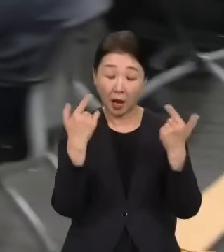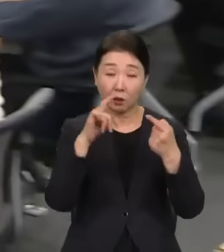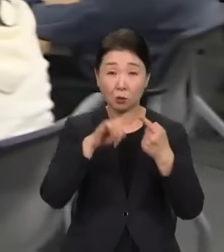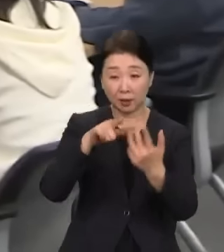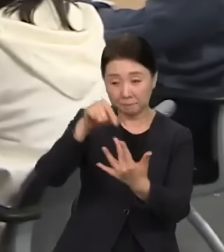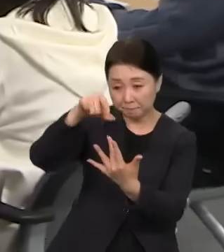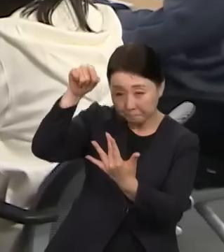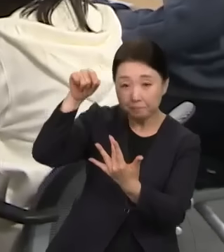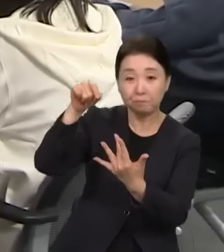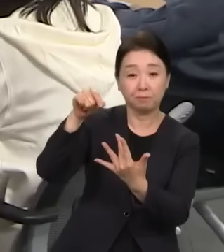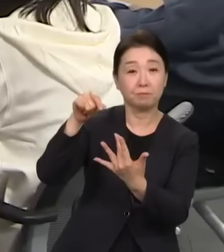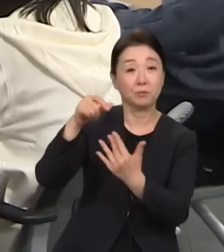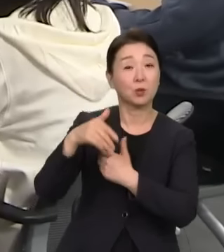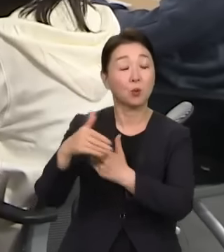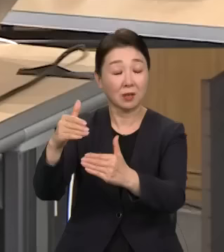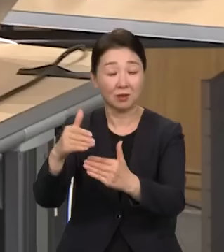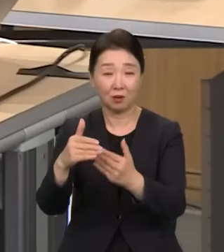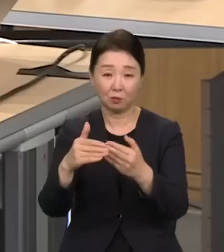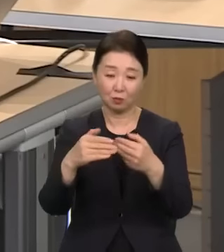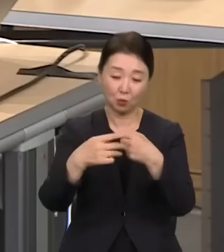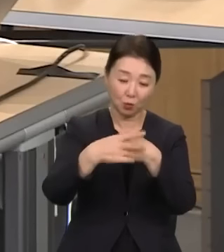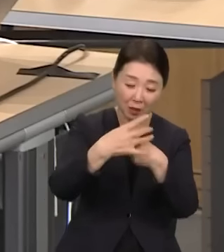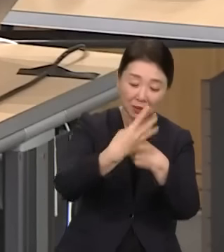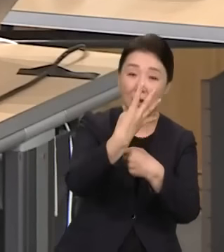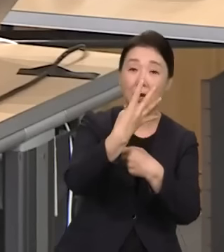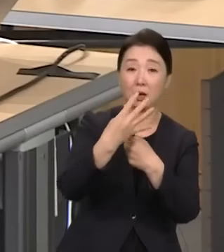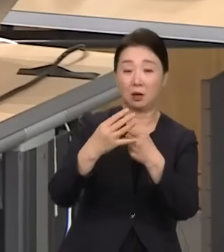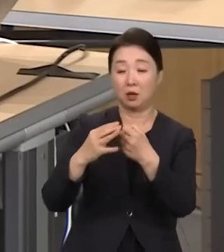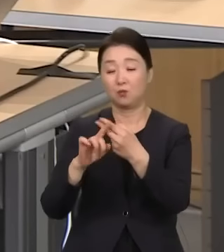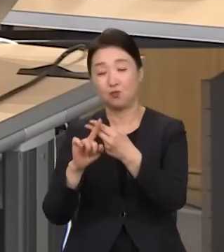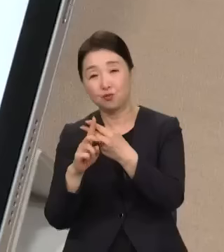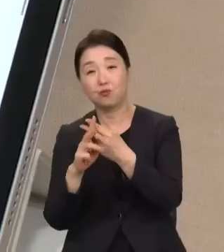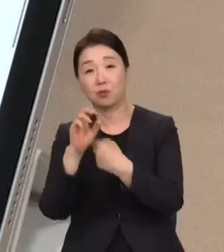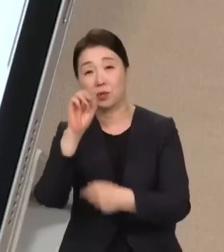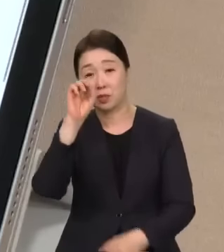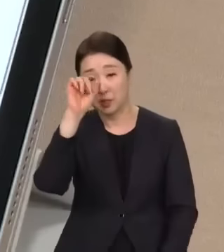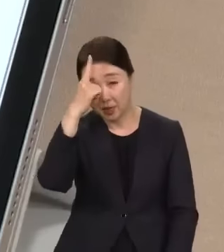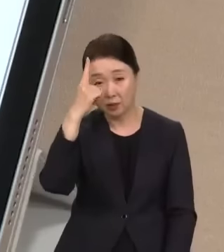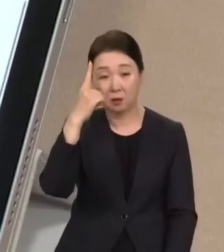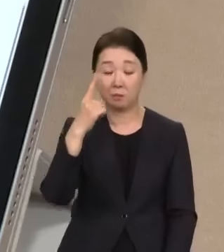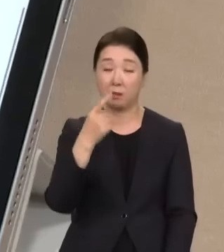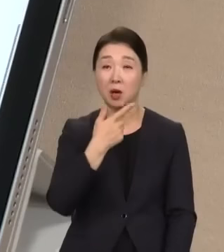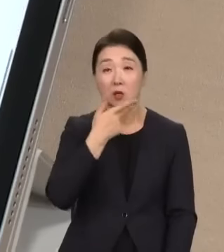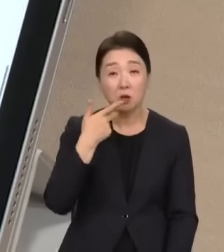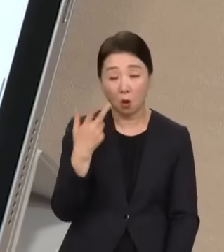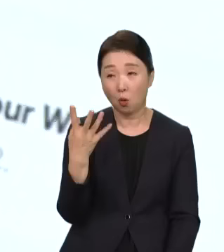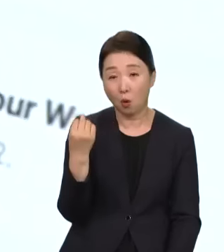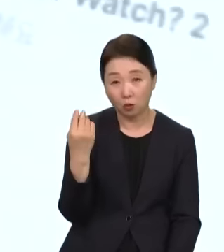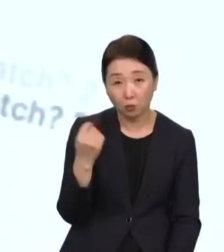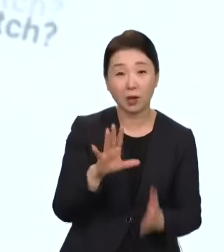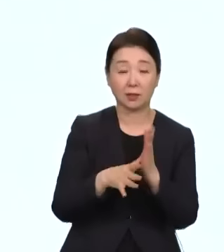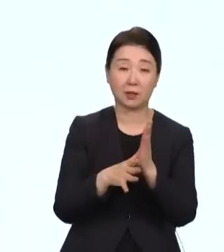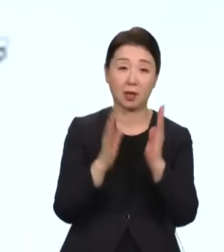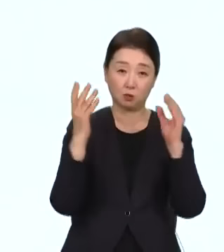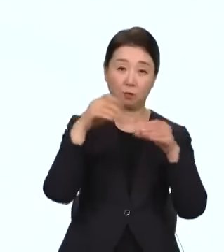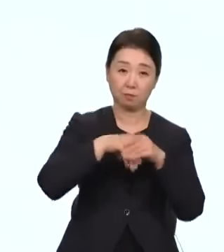과정을 거쳐 초등학교 3, 4학년과 중학교, 고등학교 1학년 영어, 수학, 정보 수업에 도입될 수